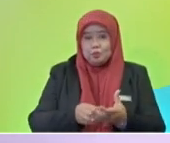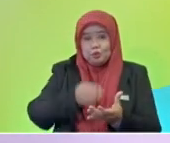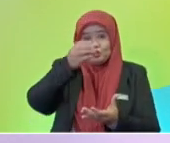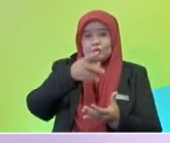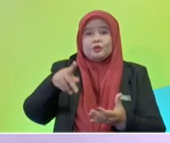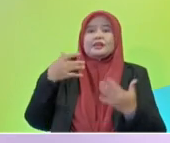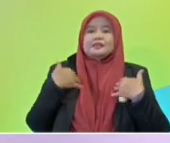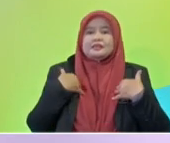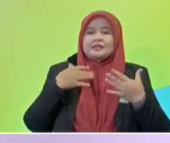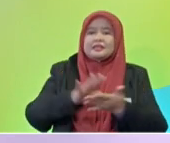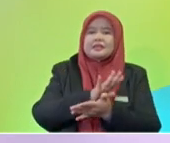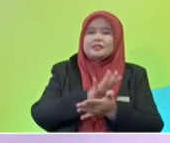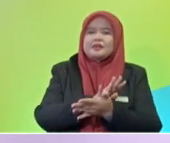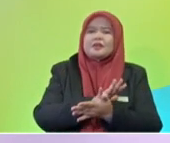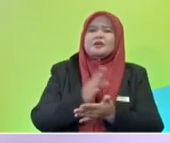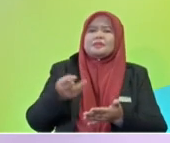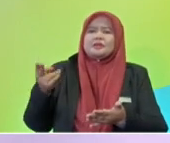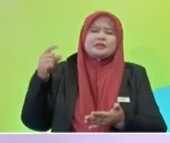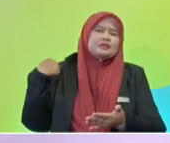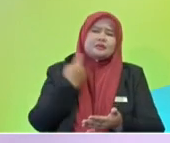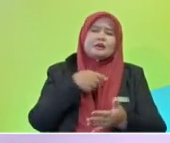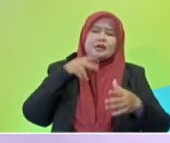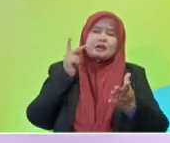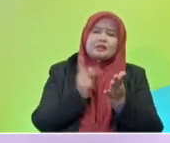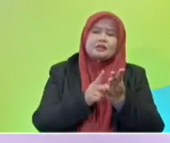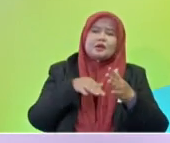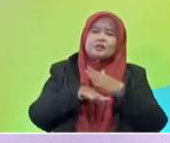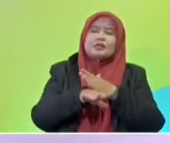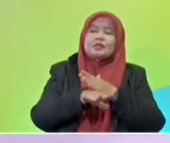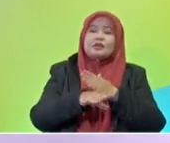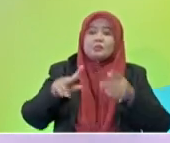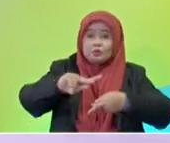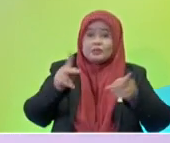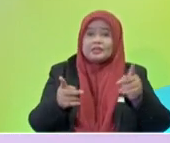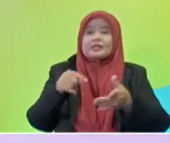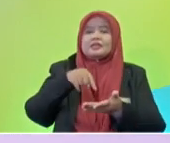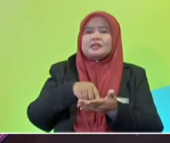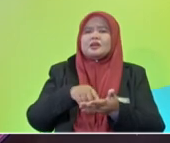kertas sepatutnya kena masuk dalam kotak ni masuk dalam kotak mana